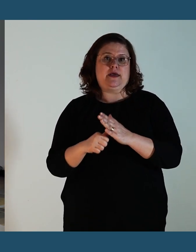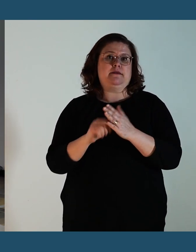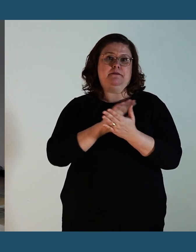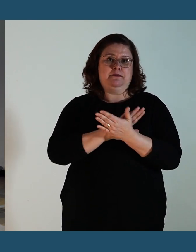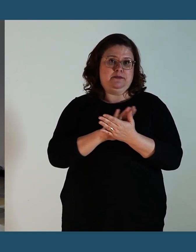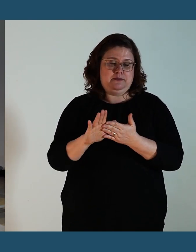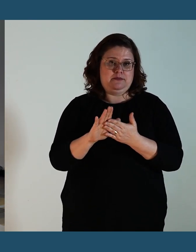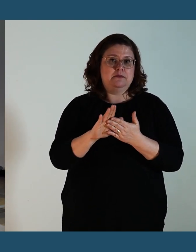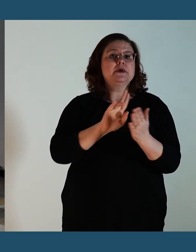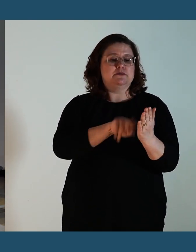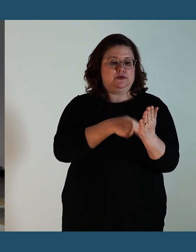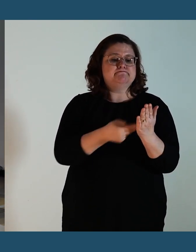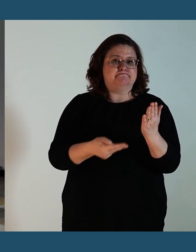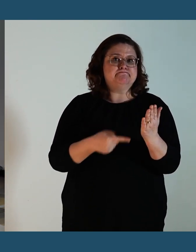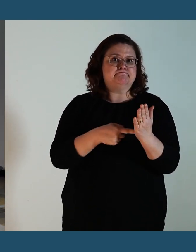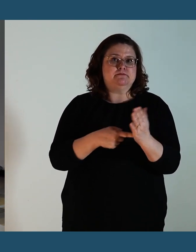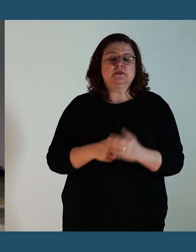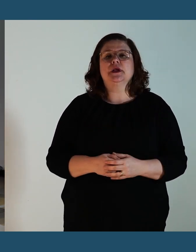toiminnassaan.